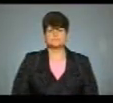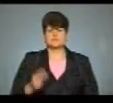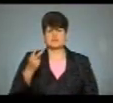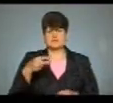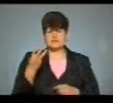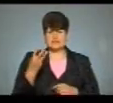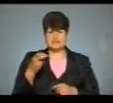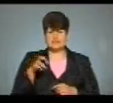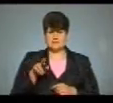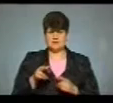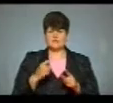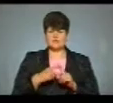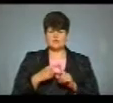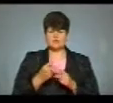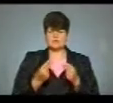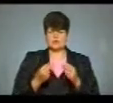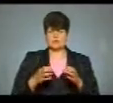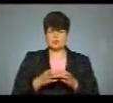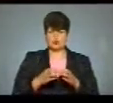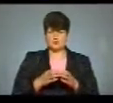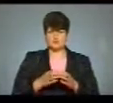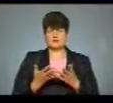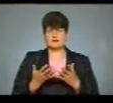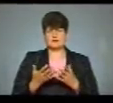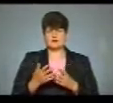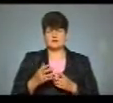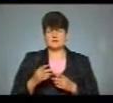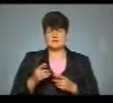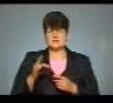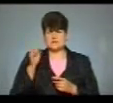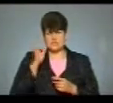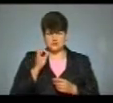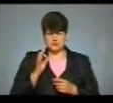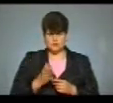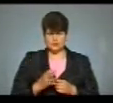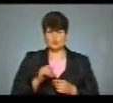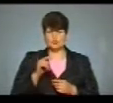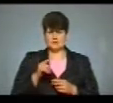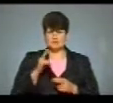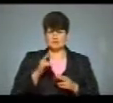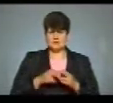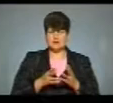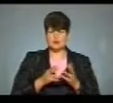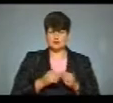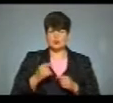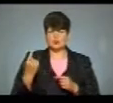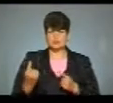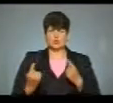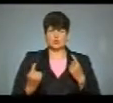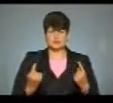23 липня в нічию зіграли з командою Інституту технологій Карлсруе з Німеччини. Тоді матч завершився з рахунком